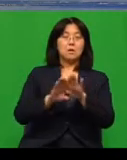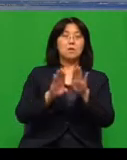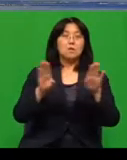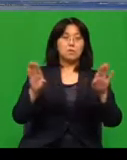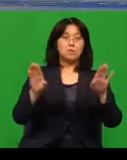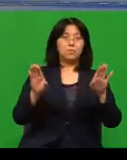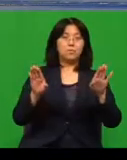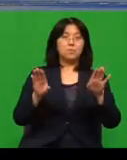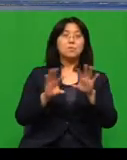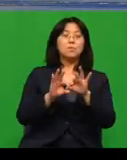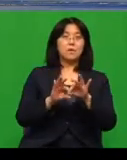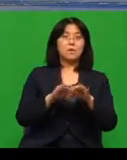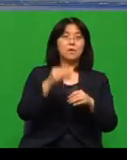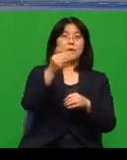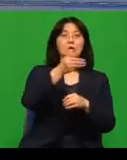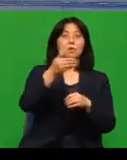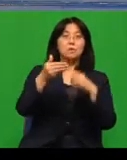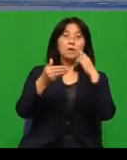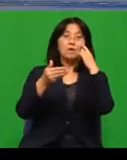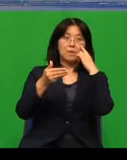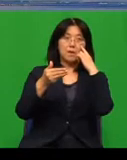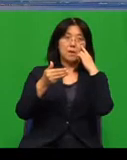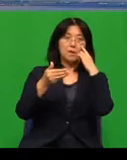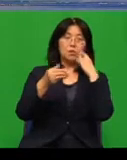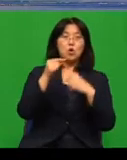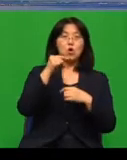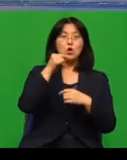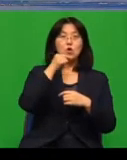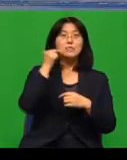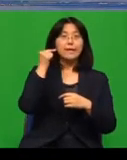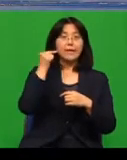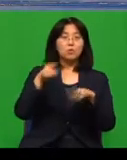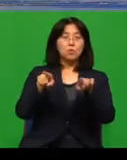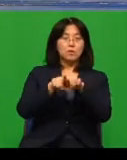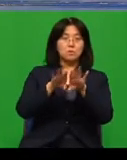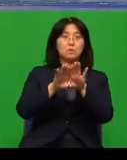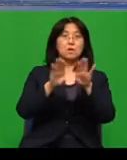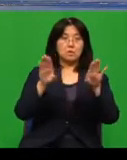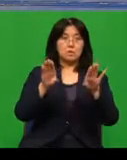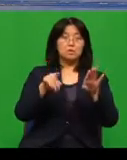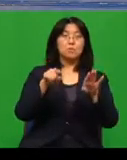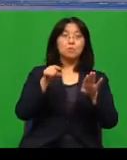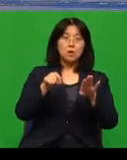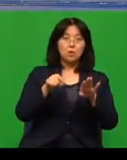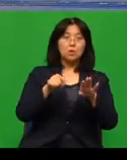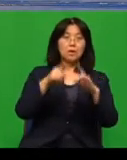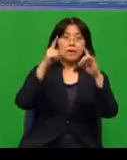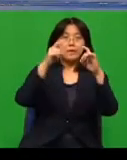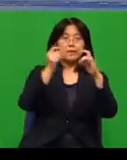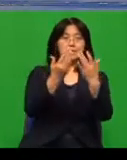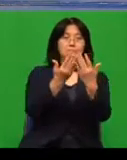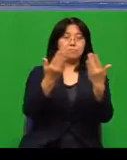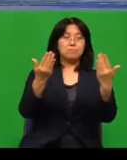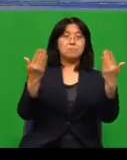こうした機会にですね、第9回のシアターオリンピックス、ロシアと共同開催ですけれども、この辺の写真パネル